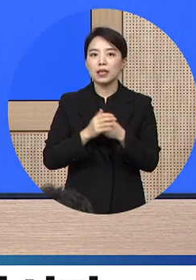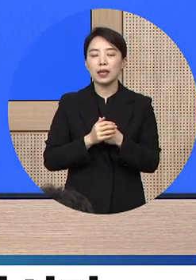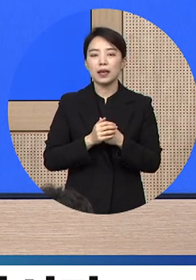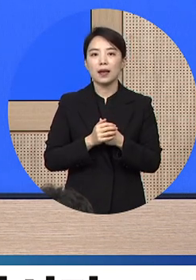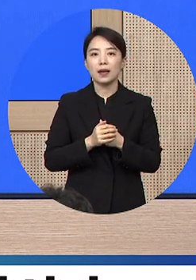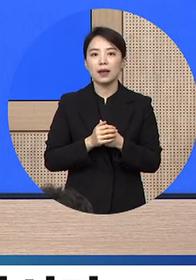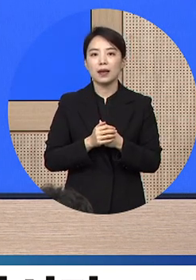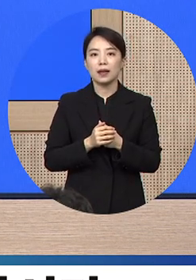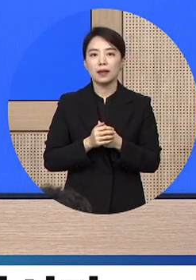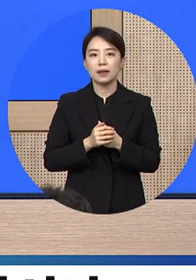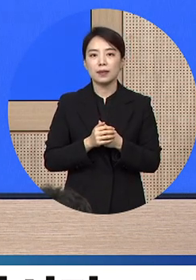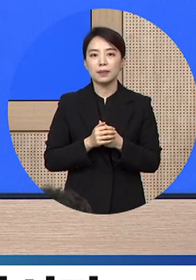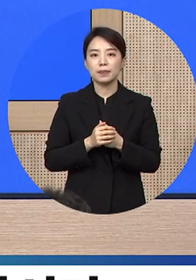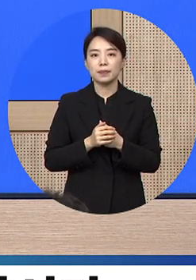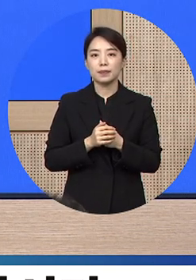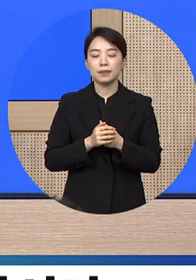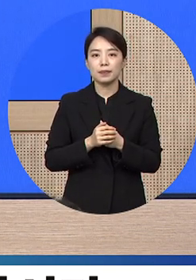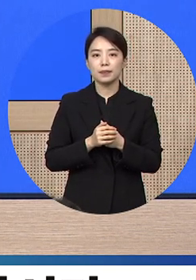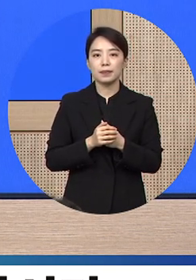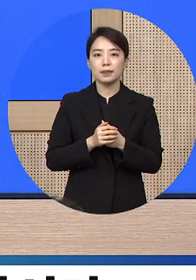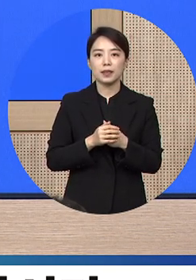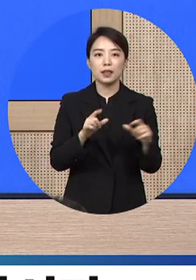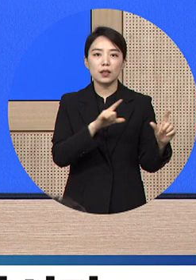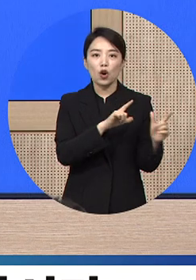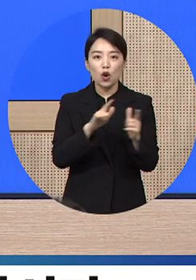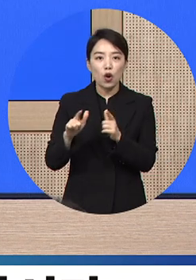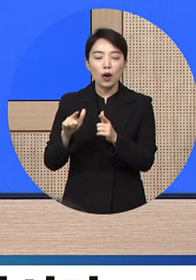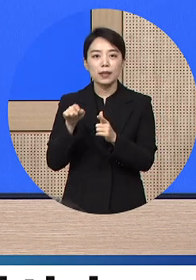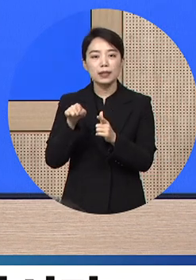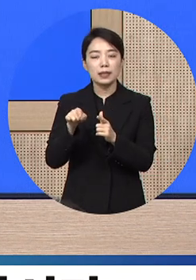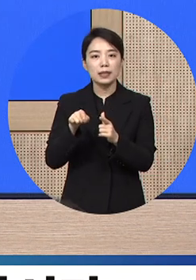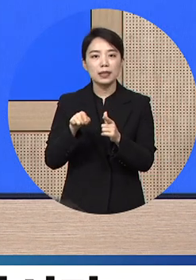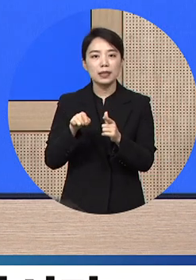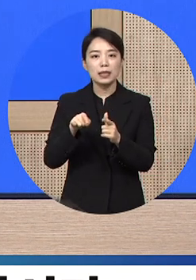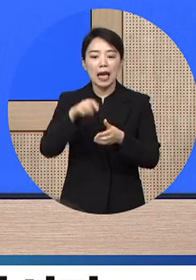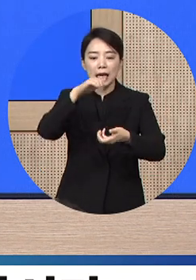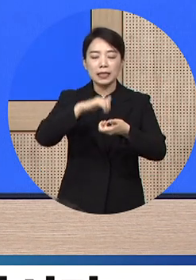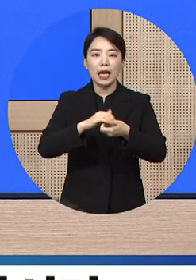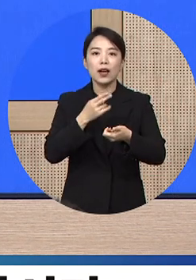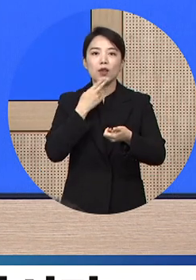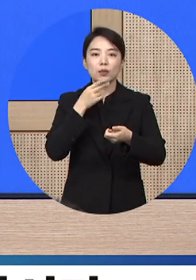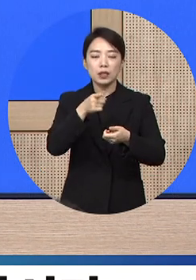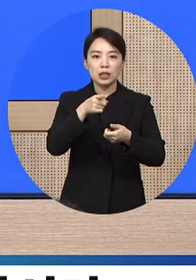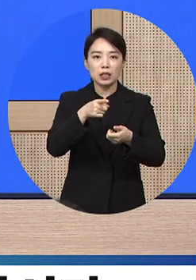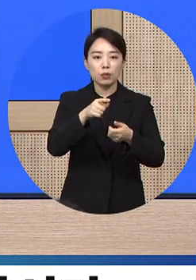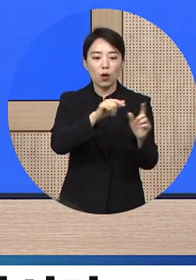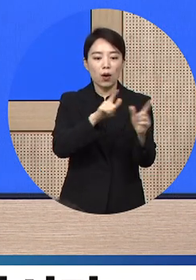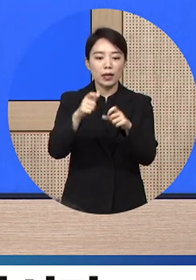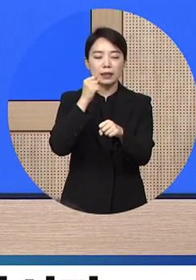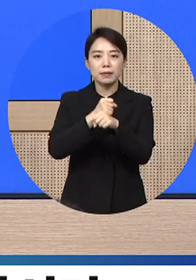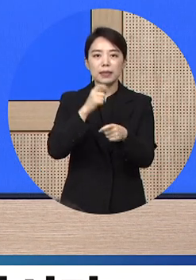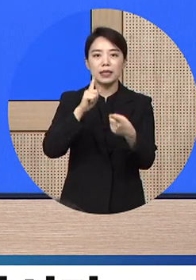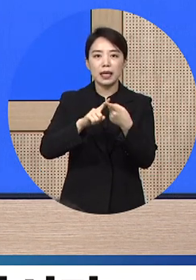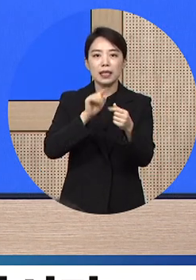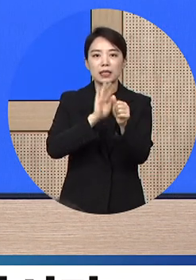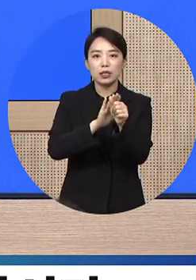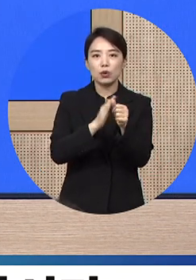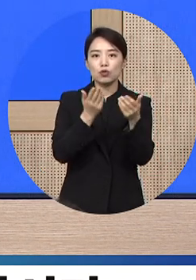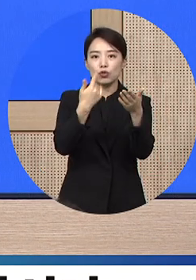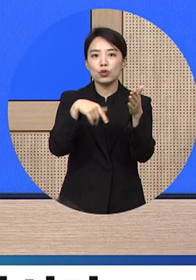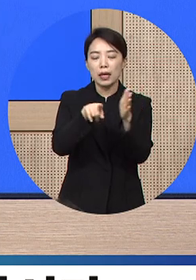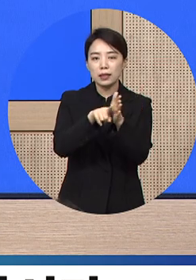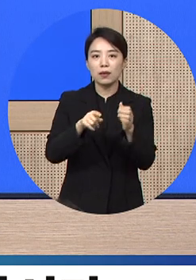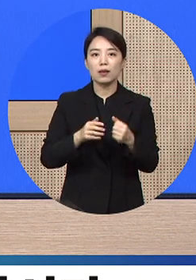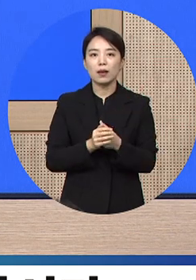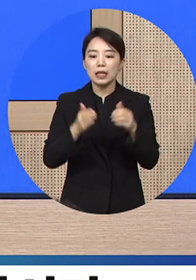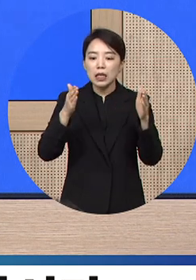비교적 그 여러 가지 그 제한 두지 않고 그분들의 창작 활동을 돕기 위해서 일정한 기간 동안